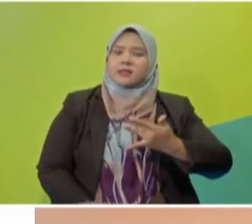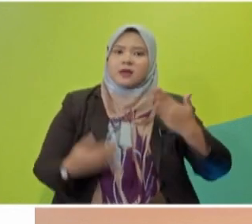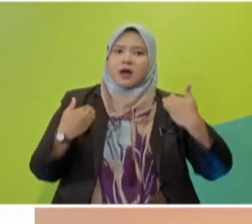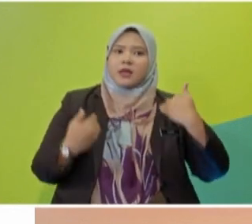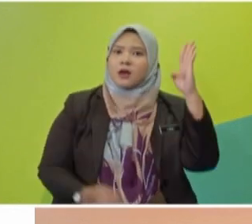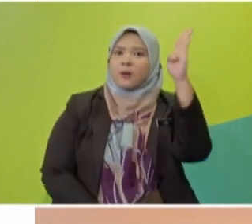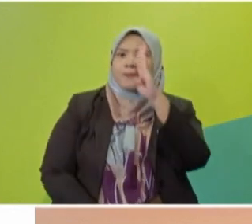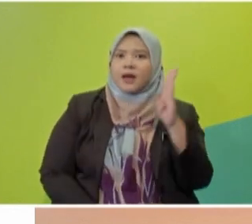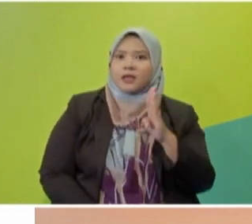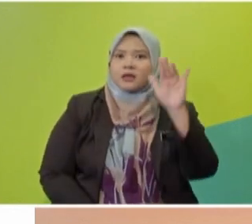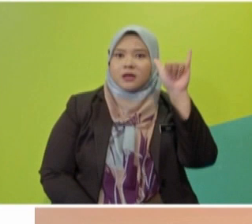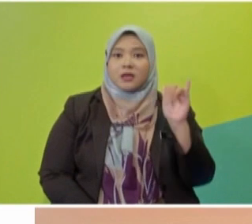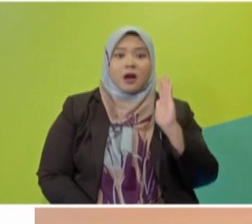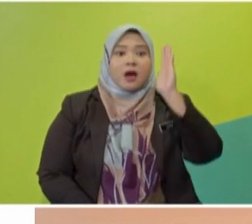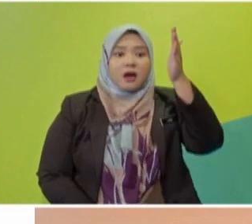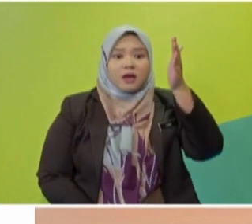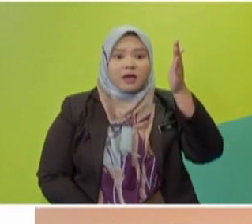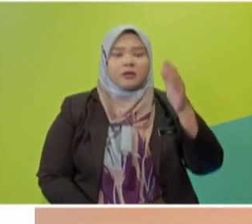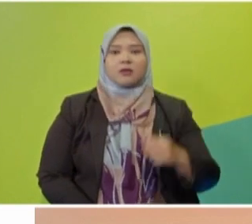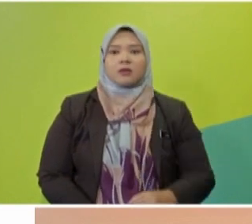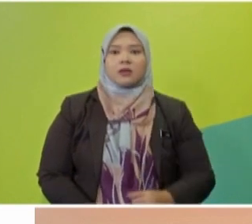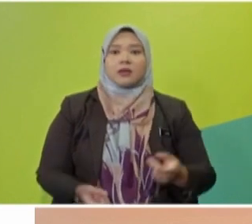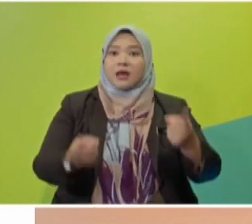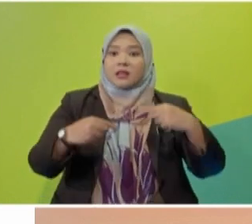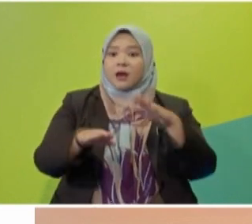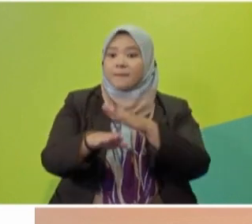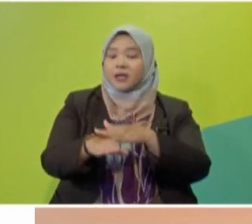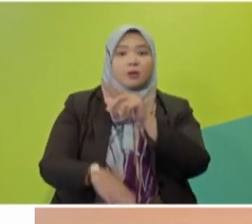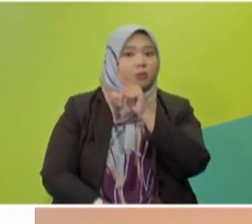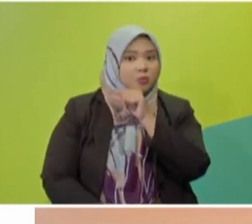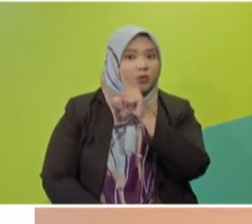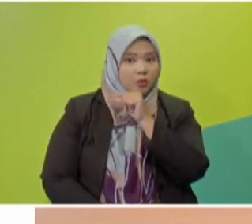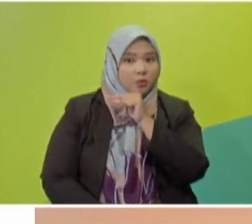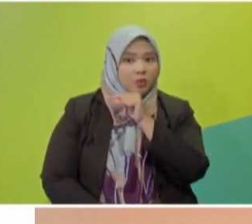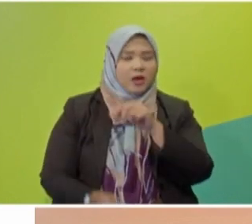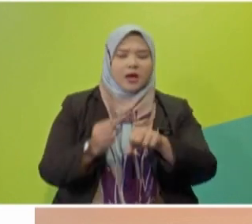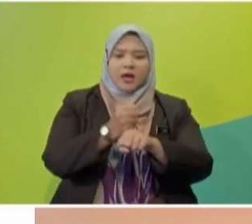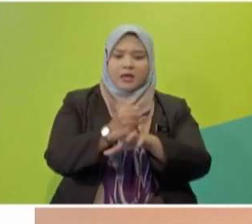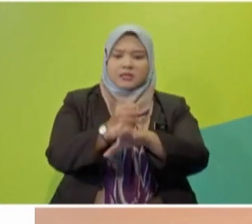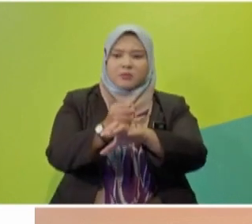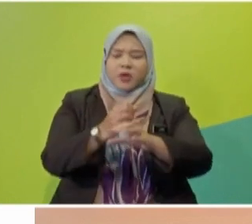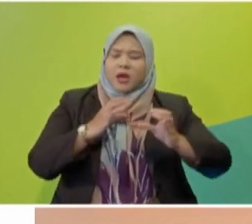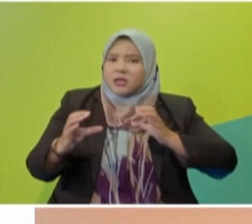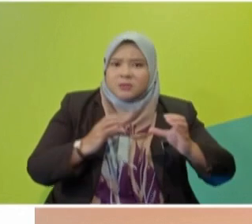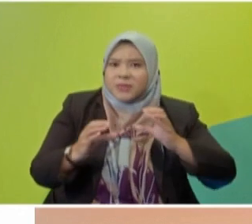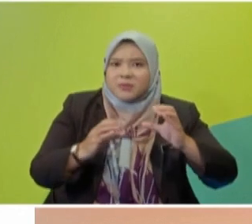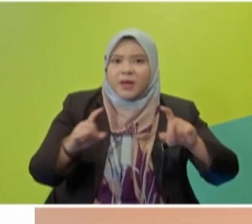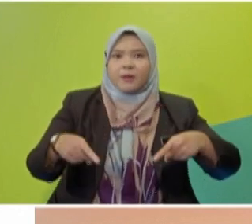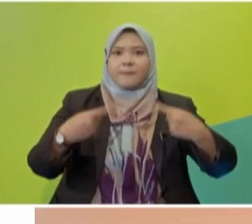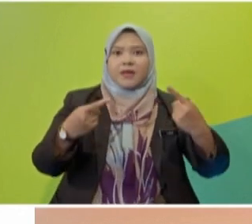bakal menimpa burung merpati yang baik hati. Semut segera mendekati